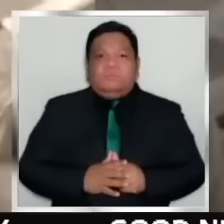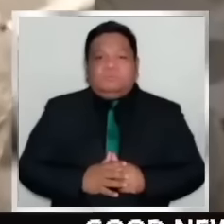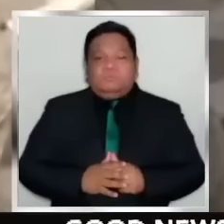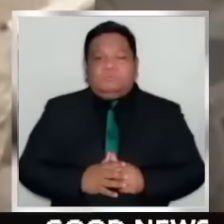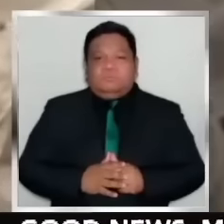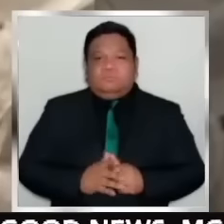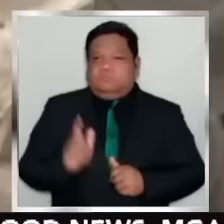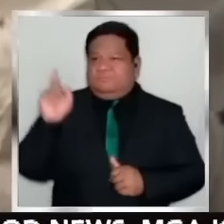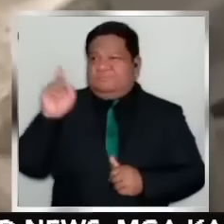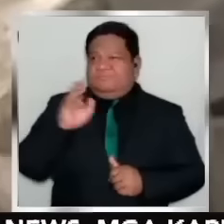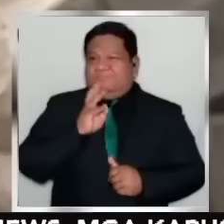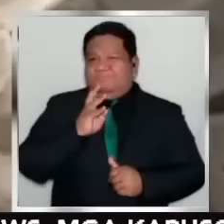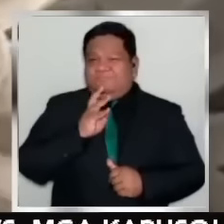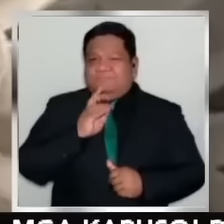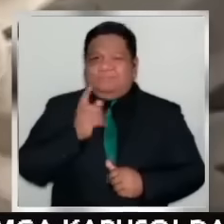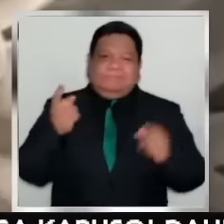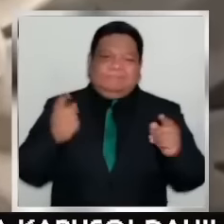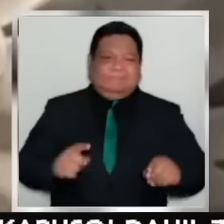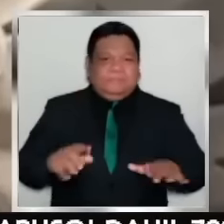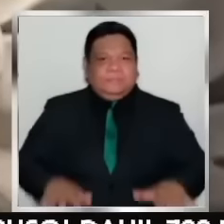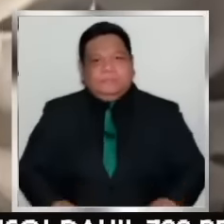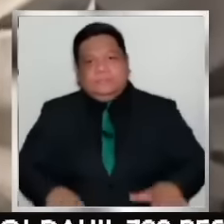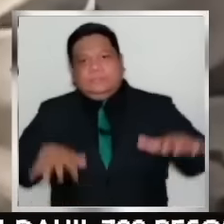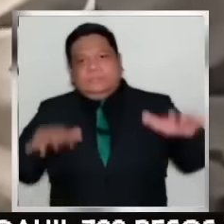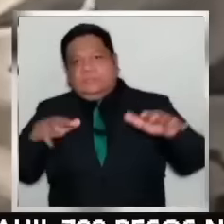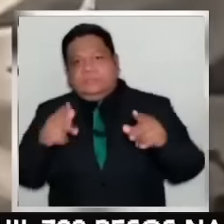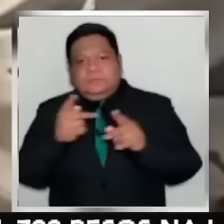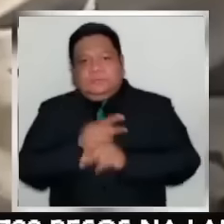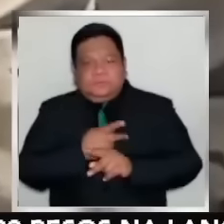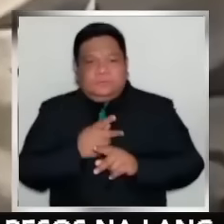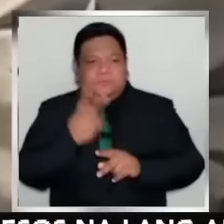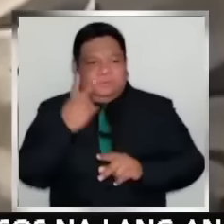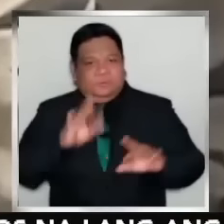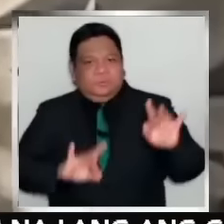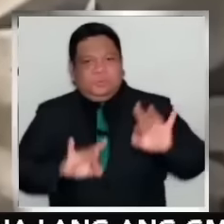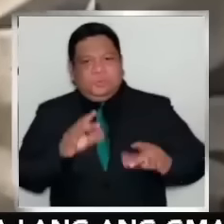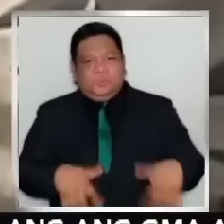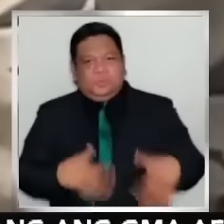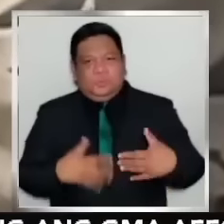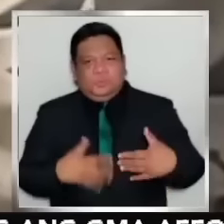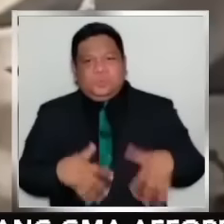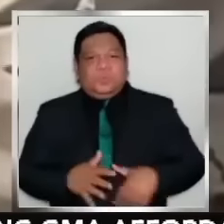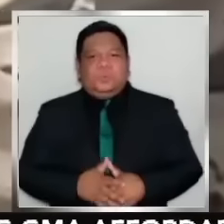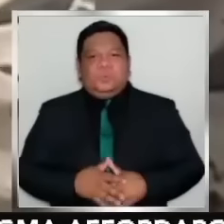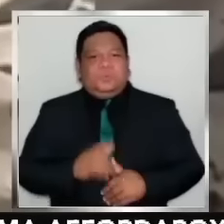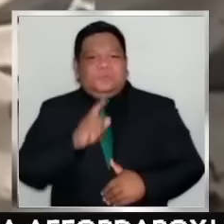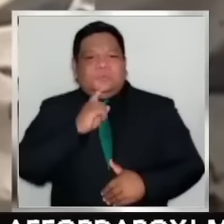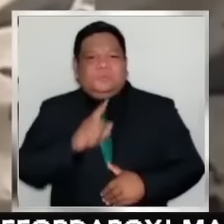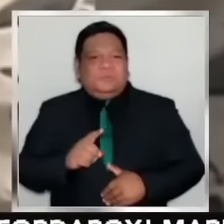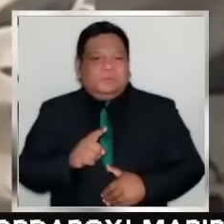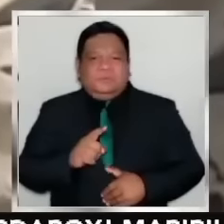ginapuslan kami. Siyempre, kasi ang tawon mo man, tama, ikanamo ka, pigado, ginman.